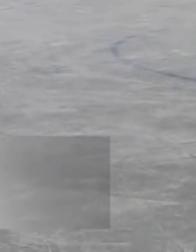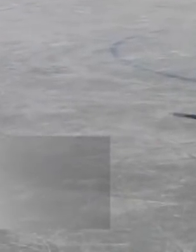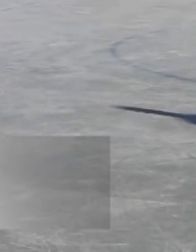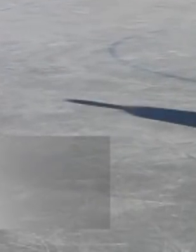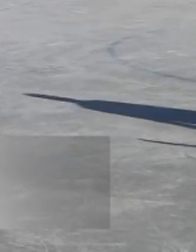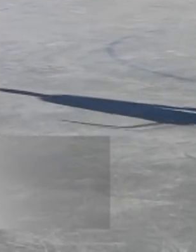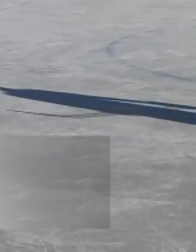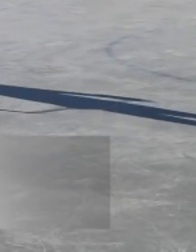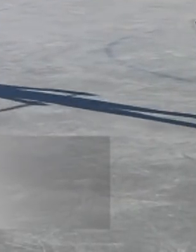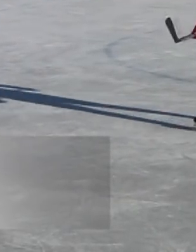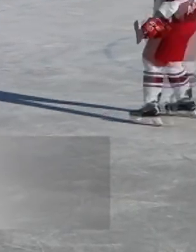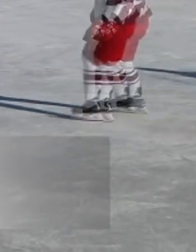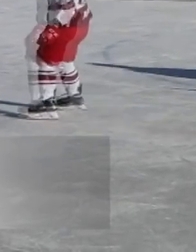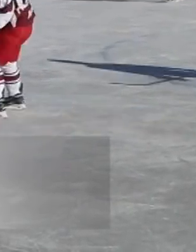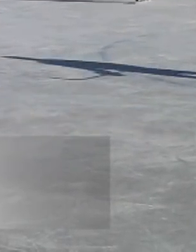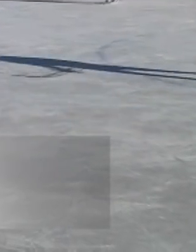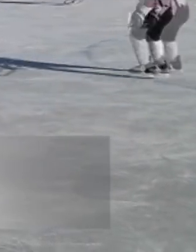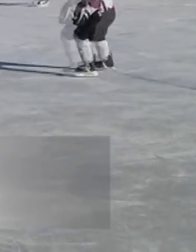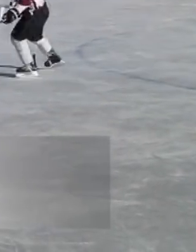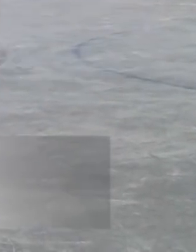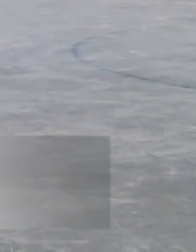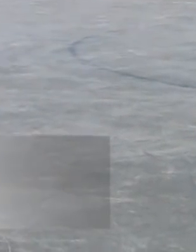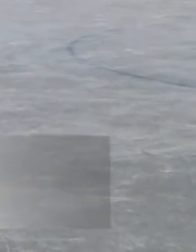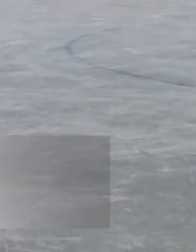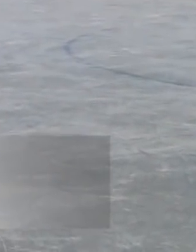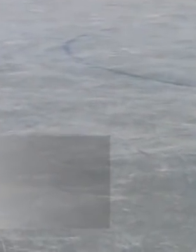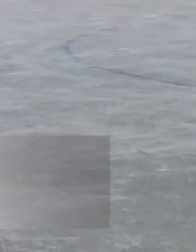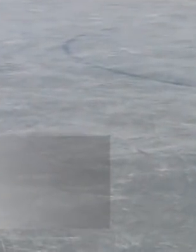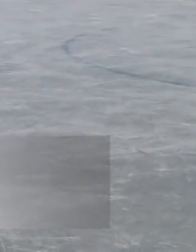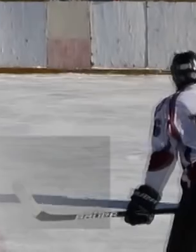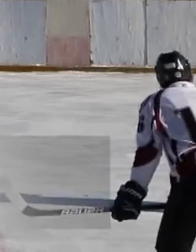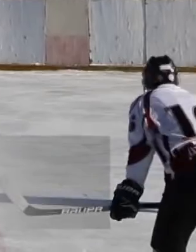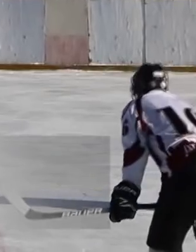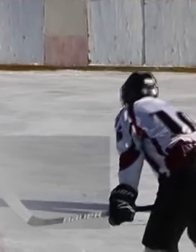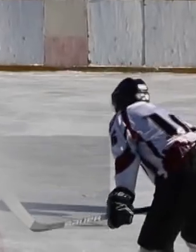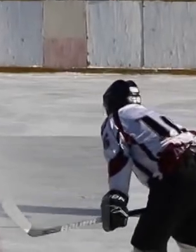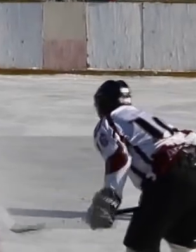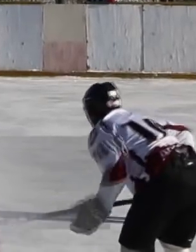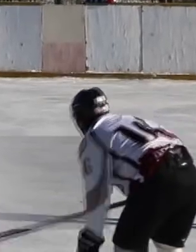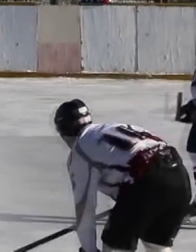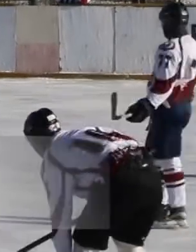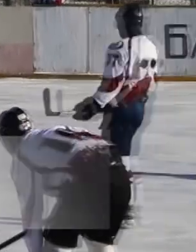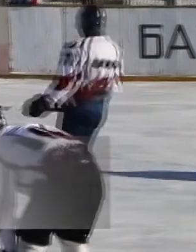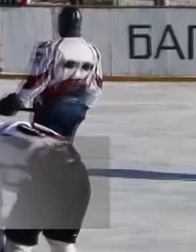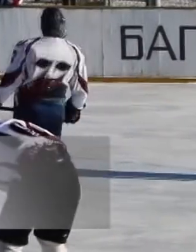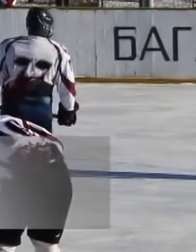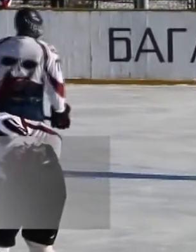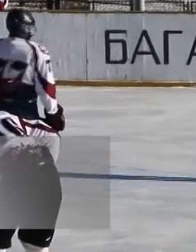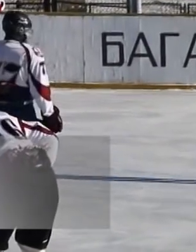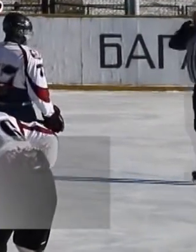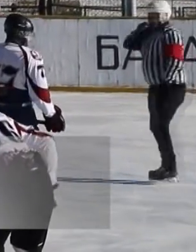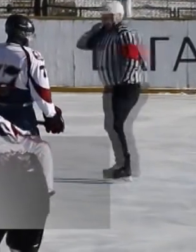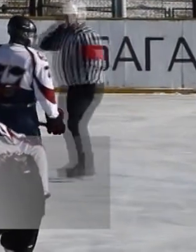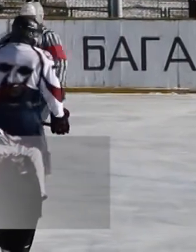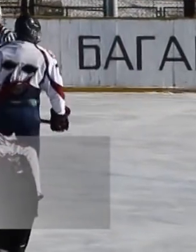өнөөдрөөс Багнуур дүүрэгт 3 тоглолтоор эхэллээ. Эхний тойрогт ердөө 1 хоцсон Багнуур баг өнөөдөр Дархны багийг талбайдаа хүлээн авч Эцсийн